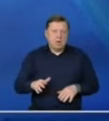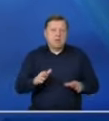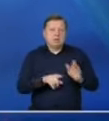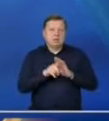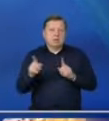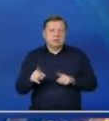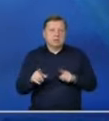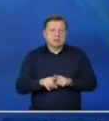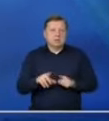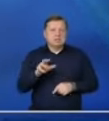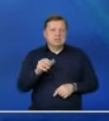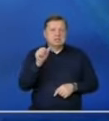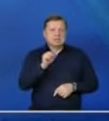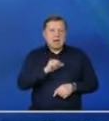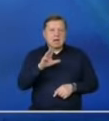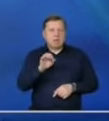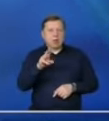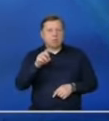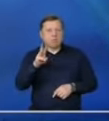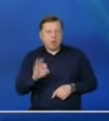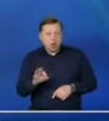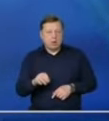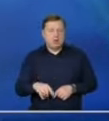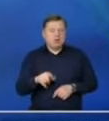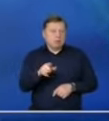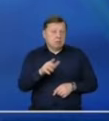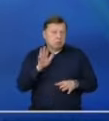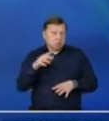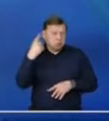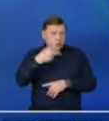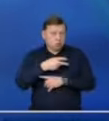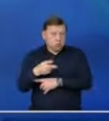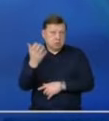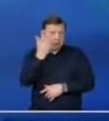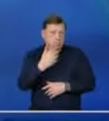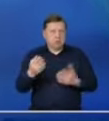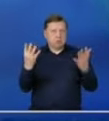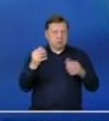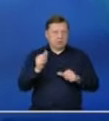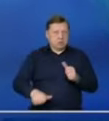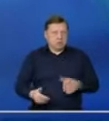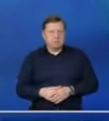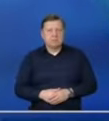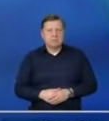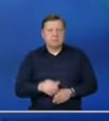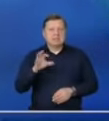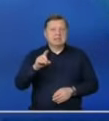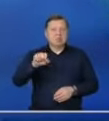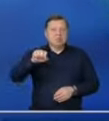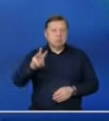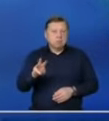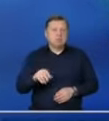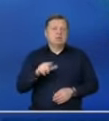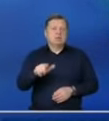rozpocznie się dzień w miejscowości Stare Borówko, ale jak na luty pokaże się tam dużo słońca i ciepło, 9 stopni. Zaś w Stryjowie